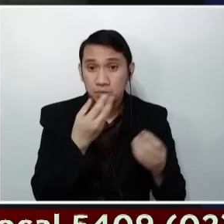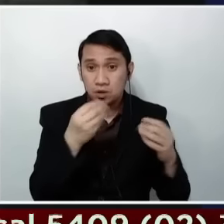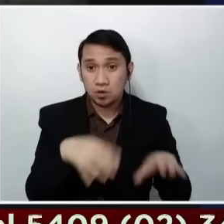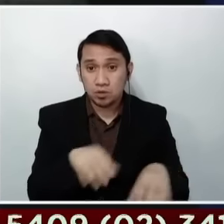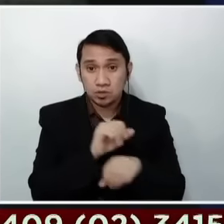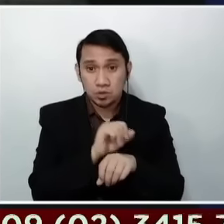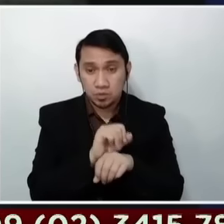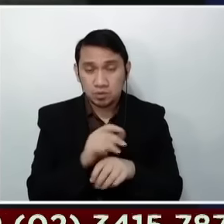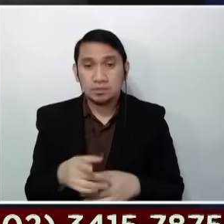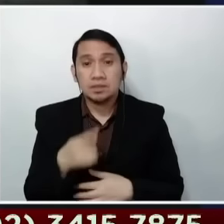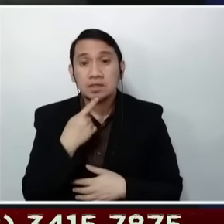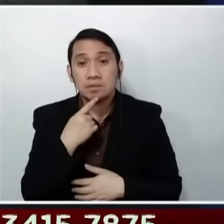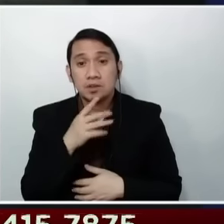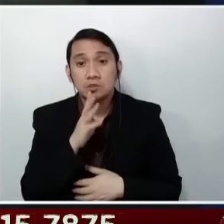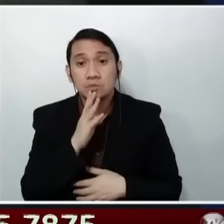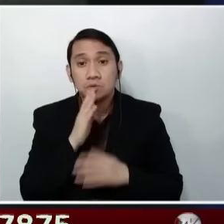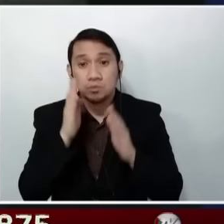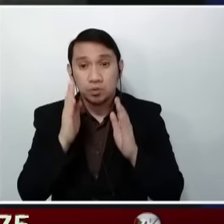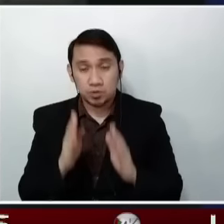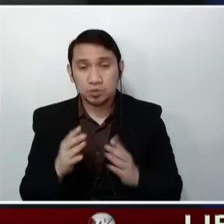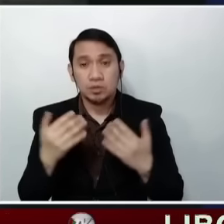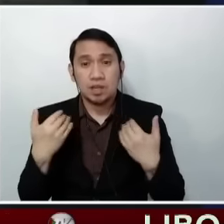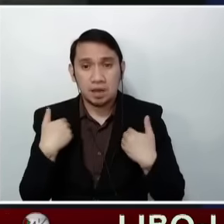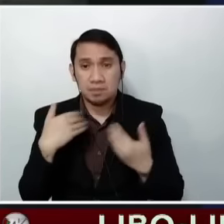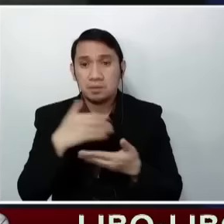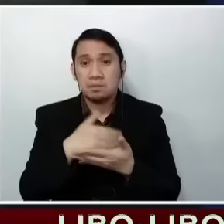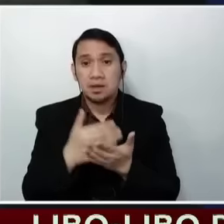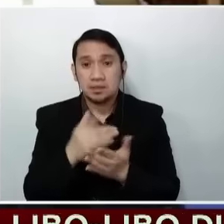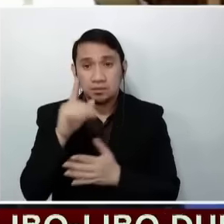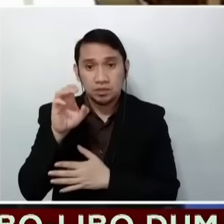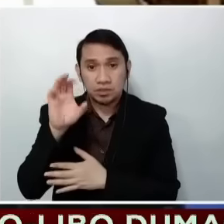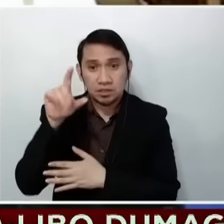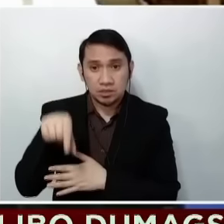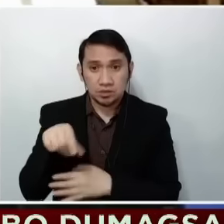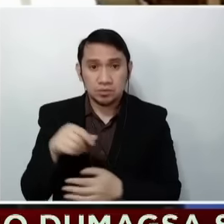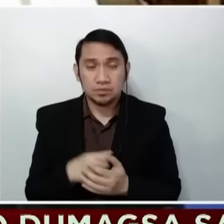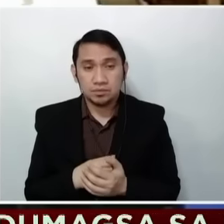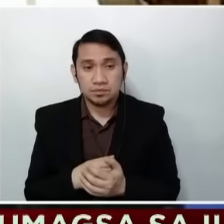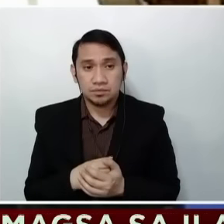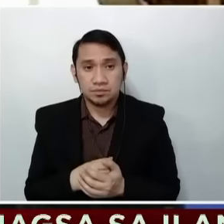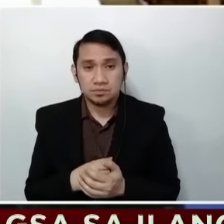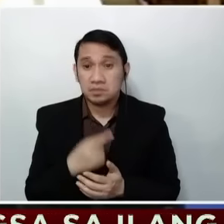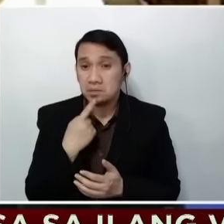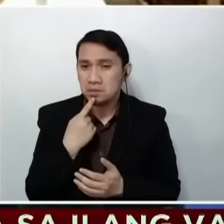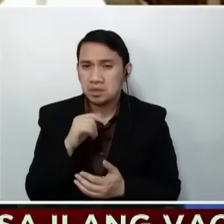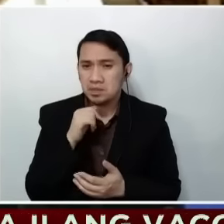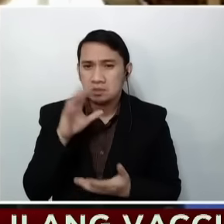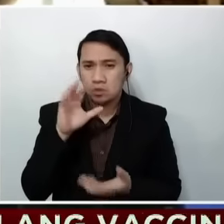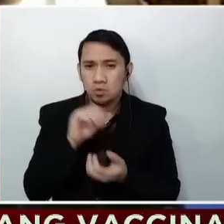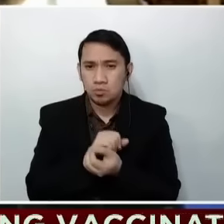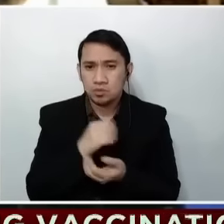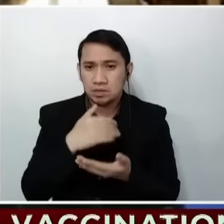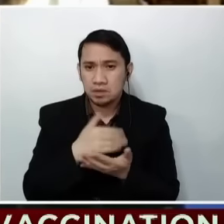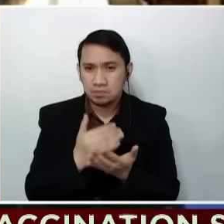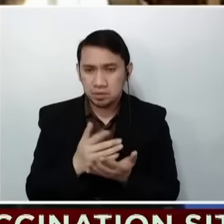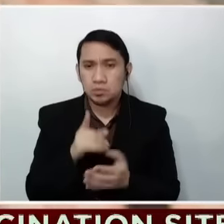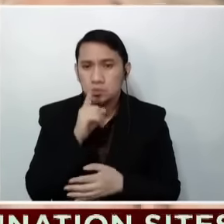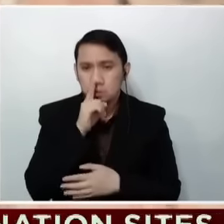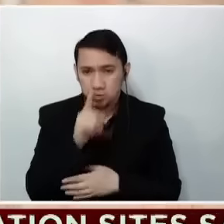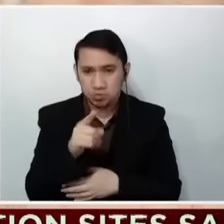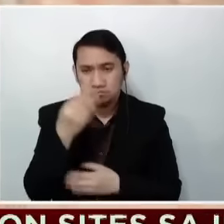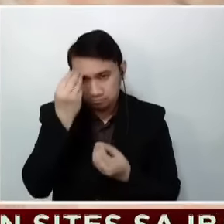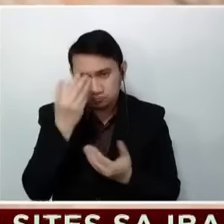Presidential Spokesperson Harry Roque na may pondo para sa ECQ ayuda. Hindi naman po tayo mauubusan ng pondo, yan lang pong assurance natin sa taong